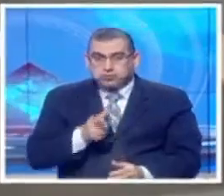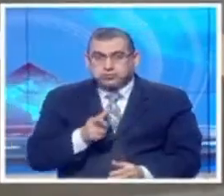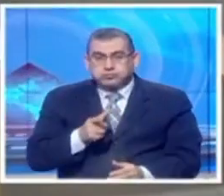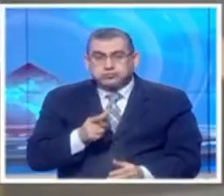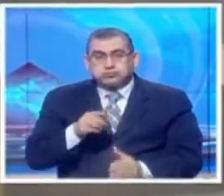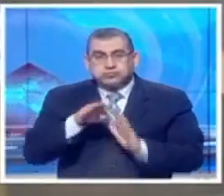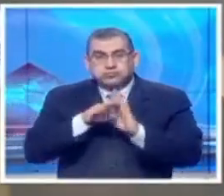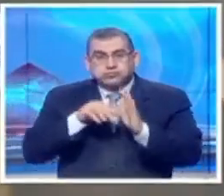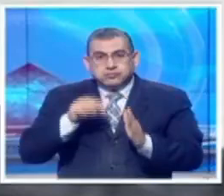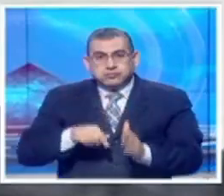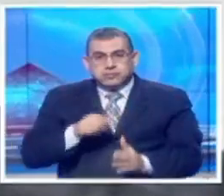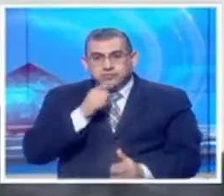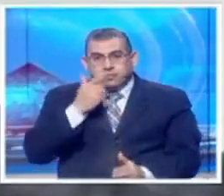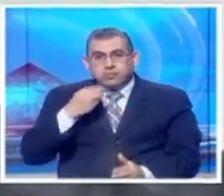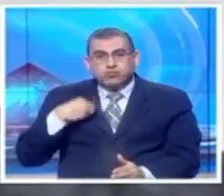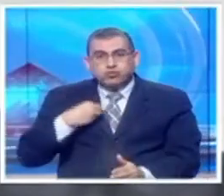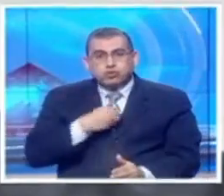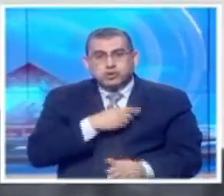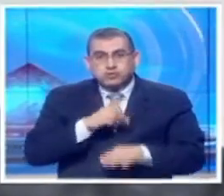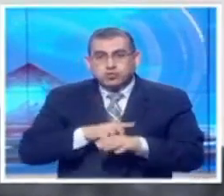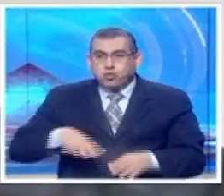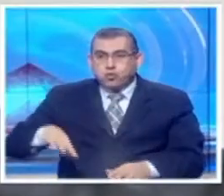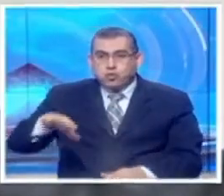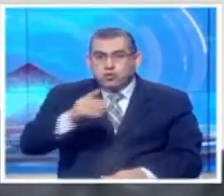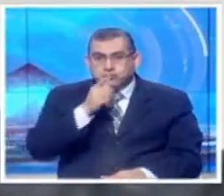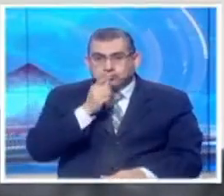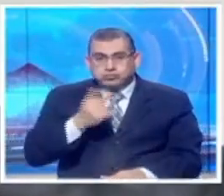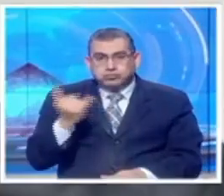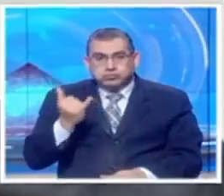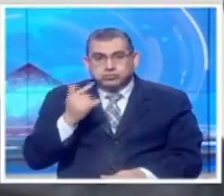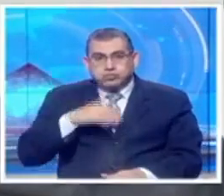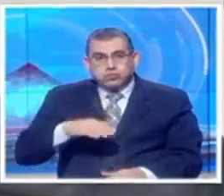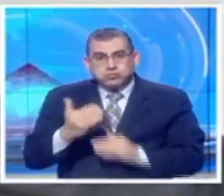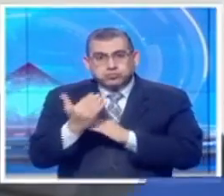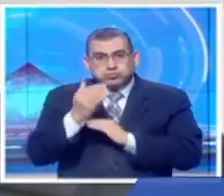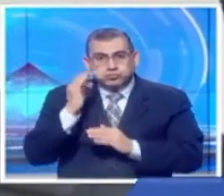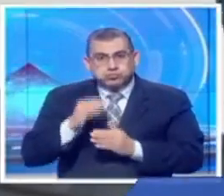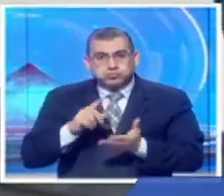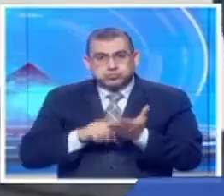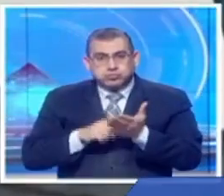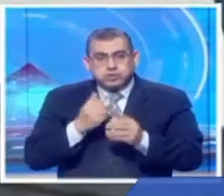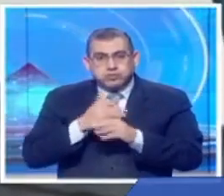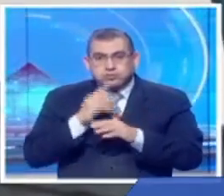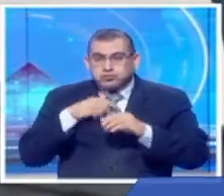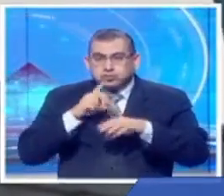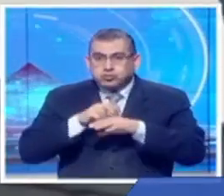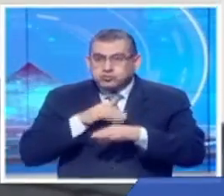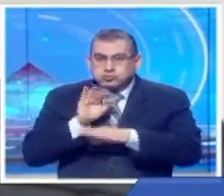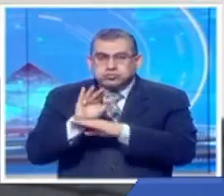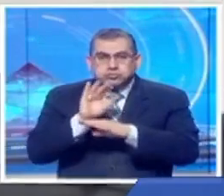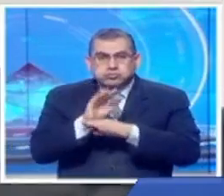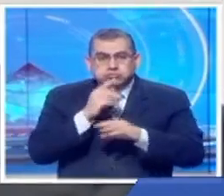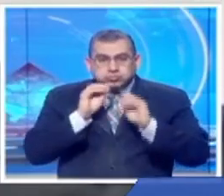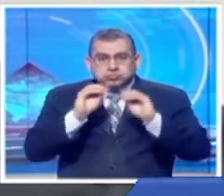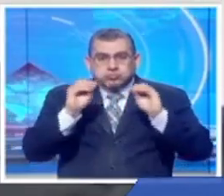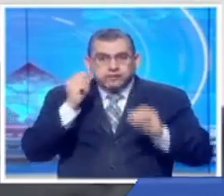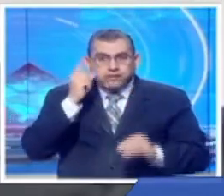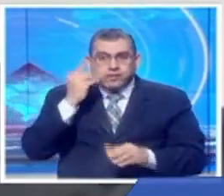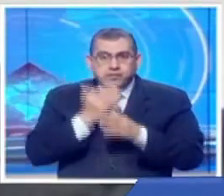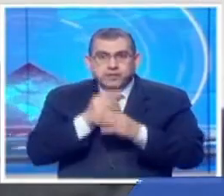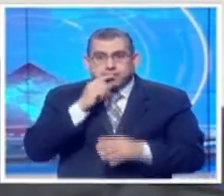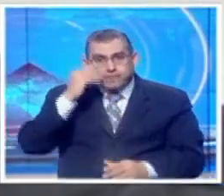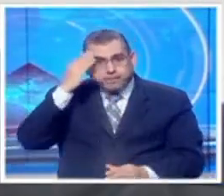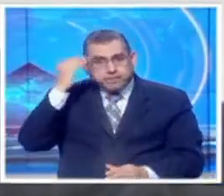بننزل المستشفيات الوحدات كلها بلا استثناء اي وحده، وكمان كنا بنعمل حملات توعيه بننزل كل الجامعات عشان نوعي على